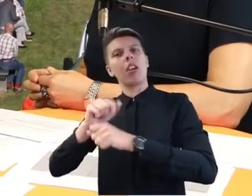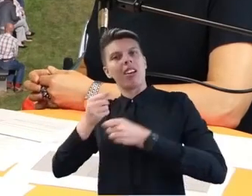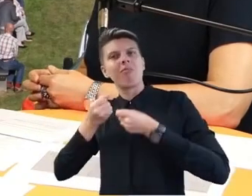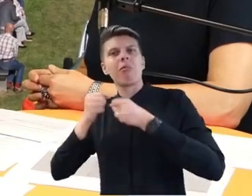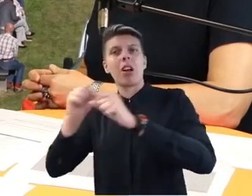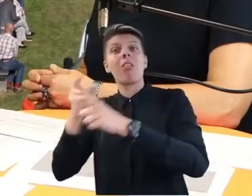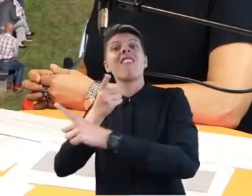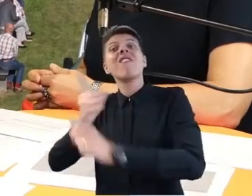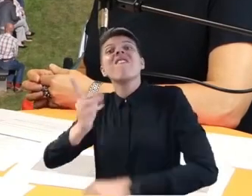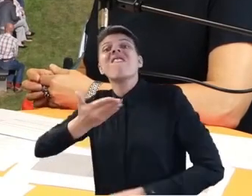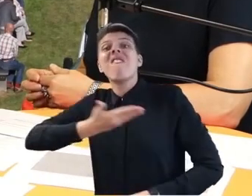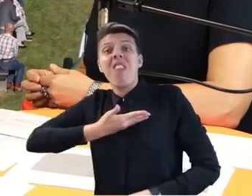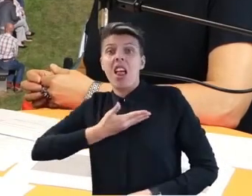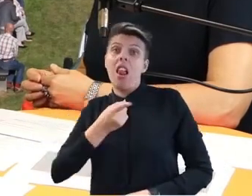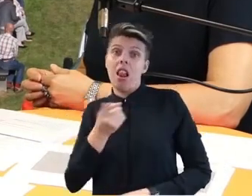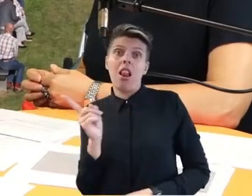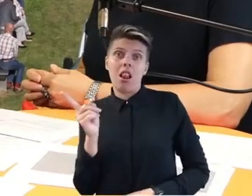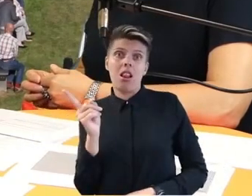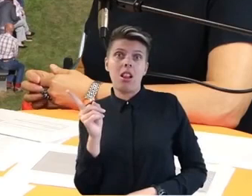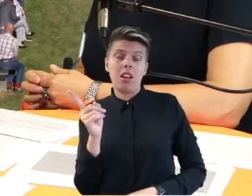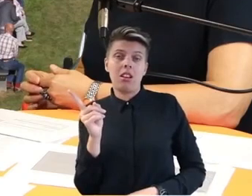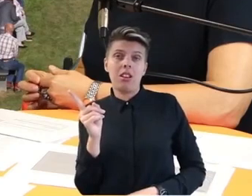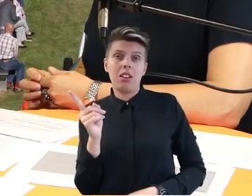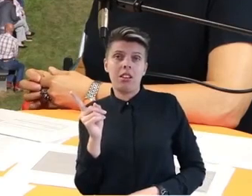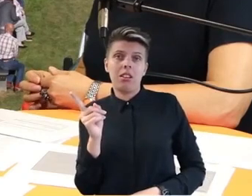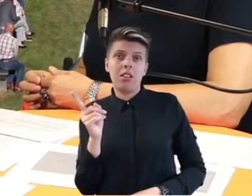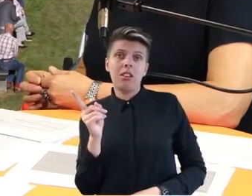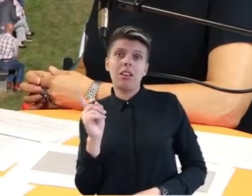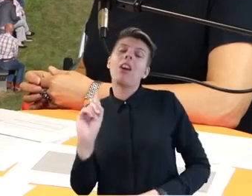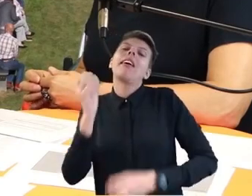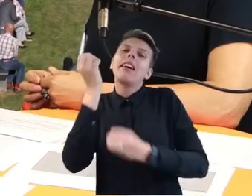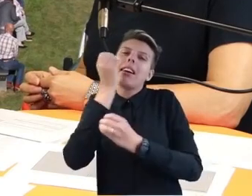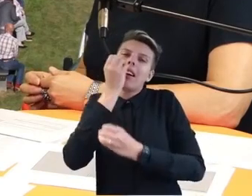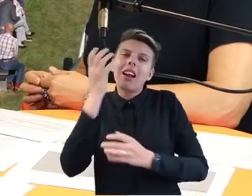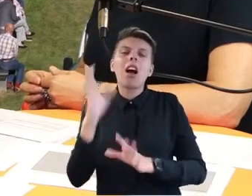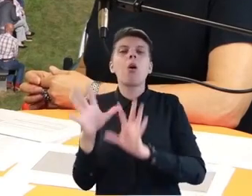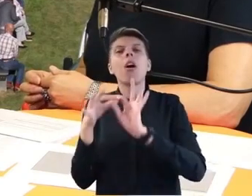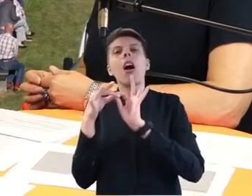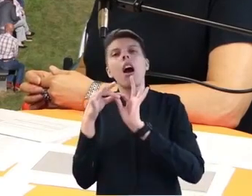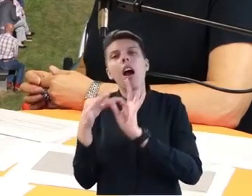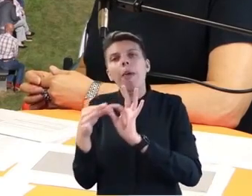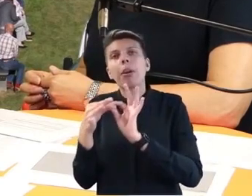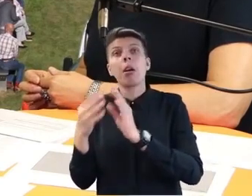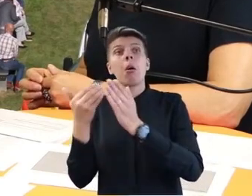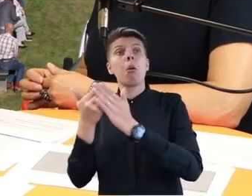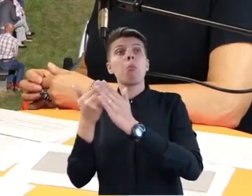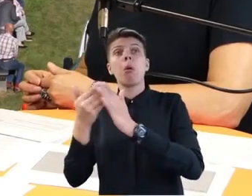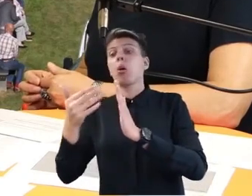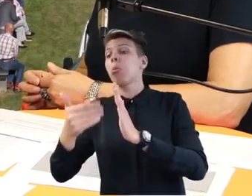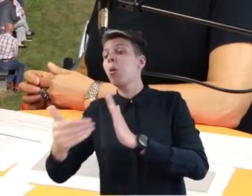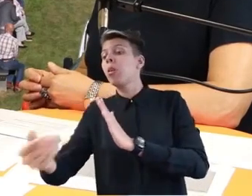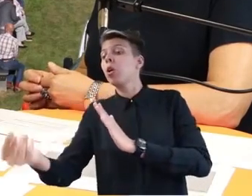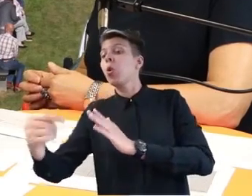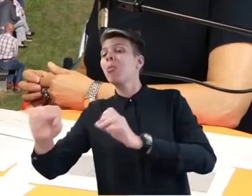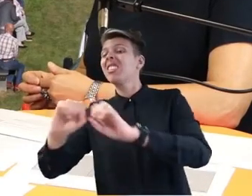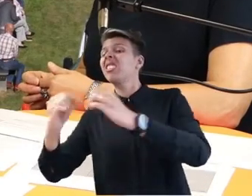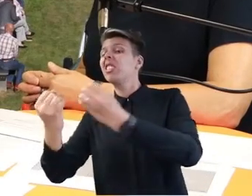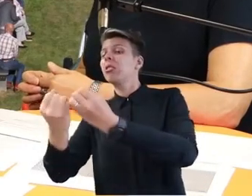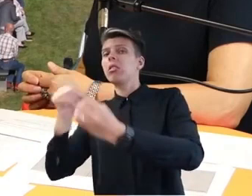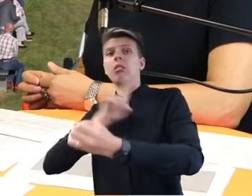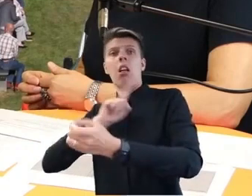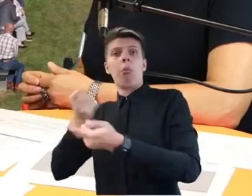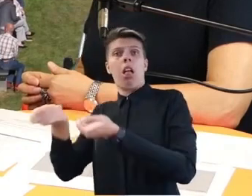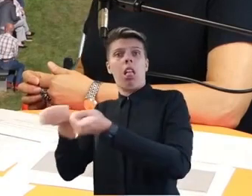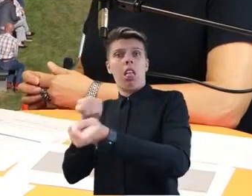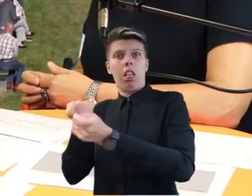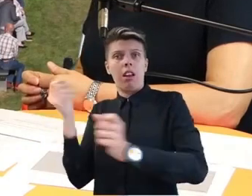wollen das hängt auch dann natürlich damit zusammen wieder eine gewisse kontrolle über eine etwas unkontrollierbare vielleicht chaotische situation